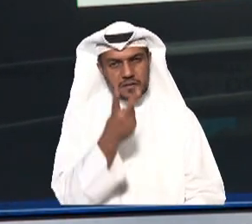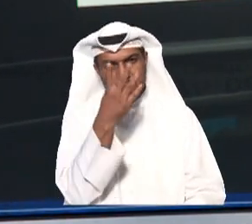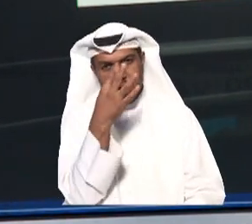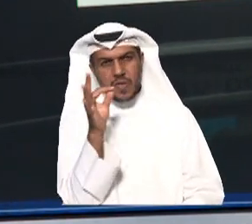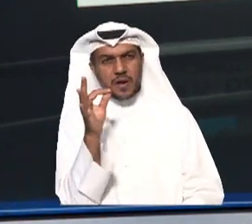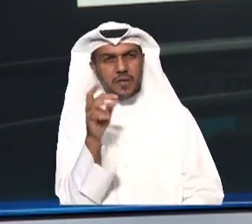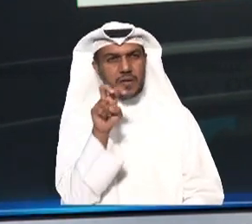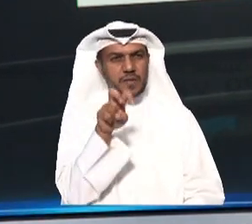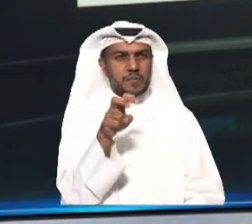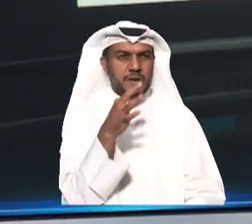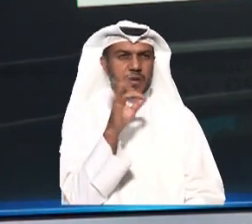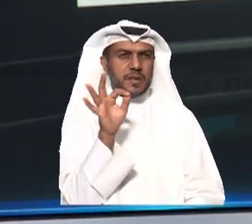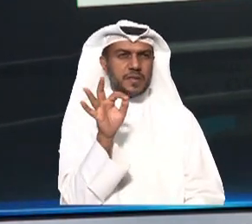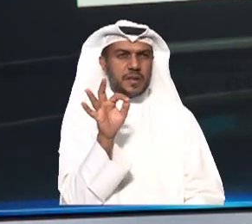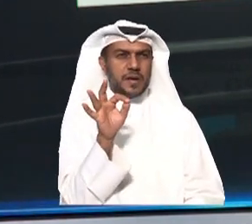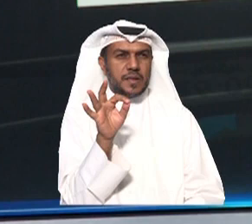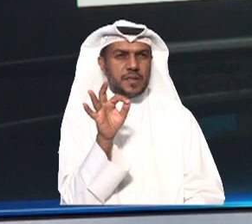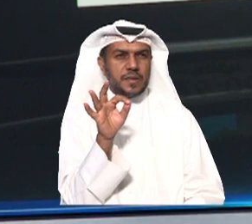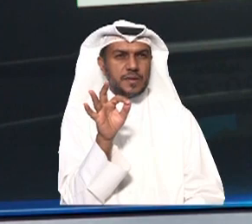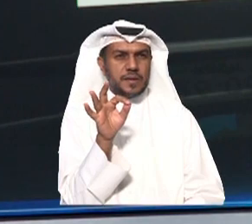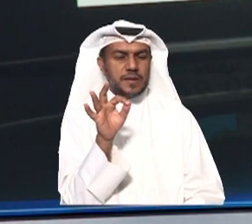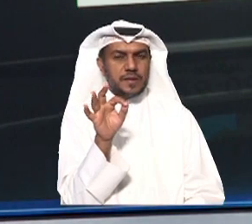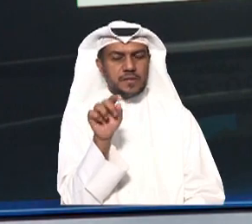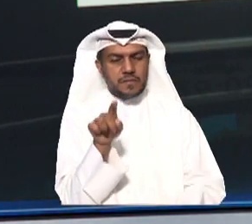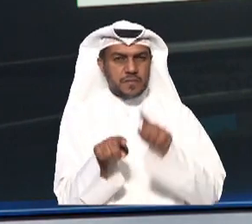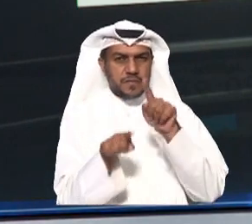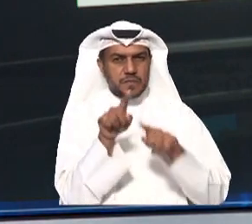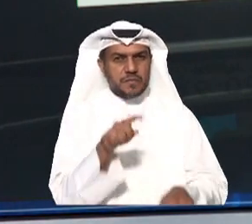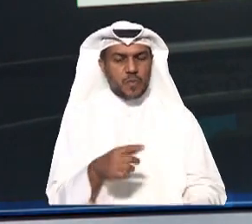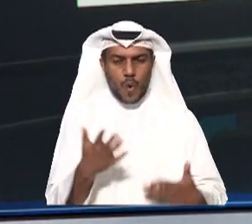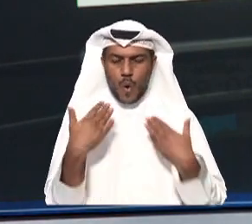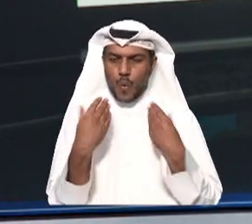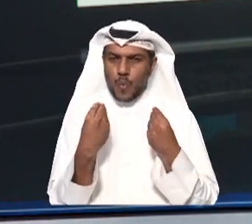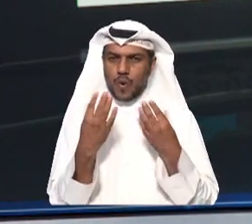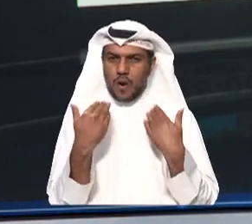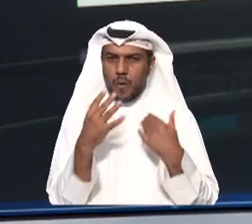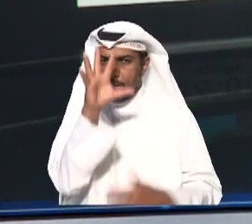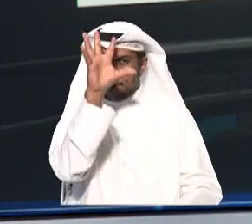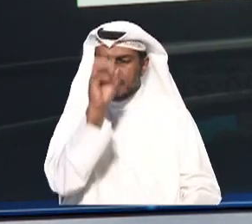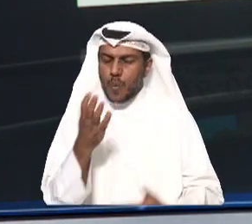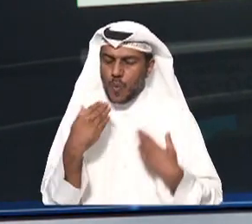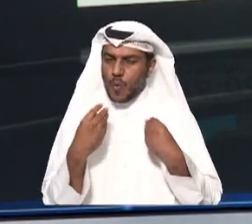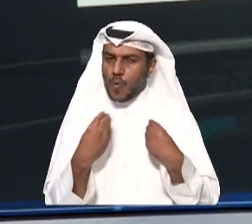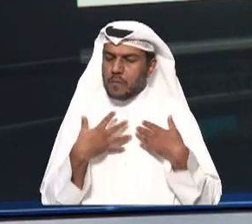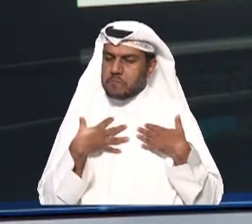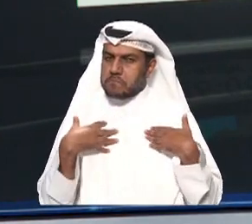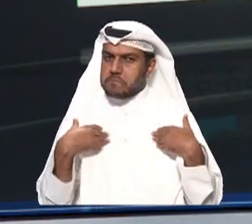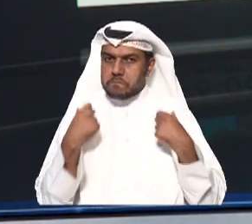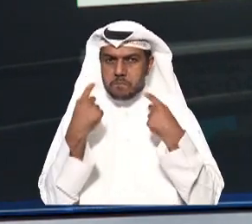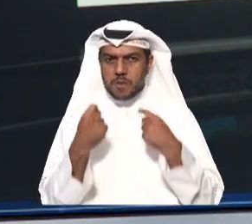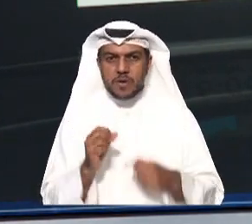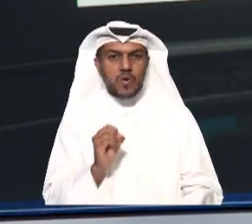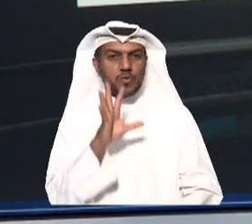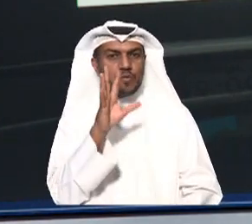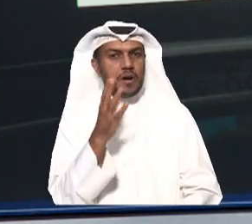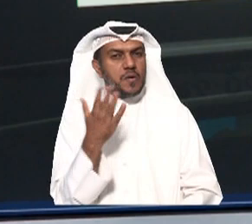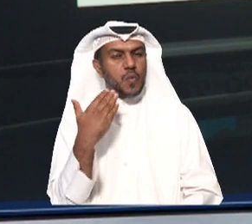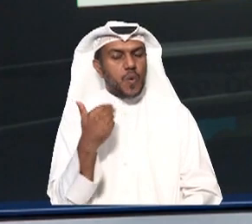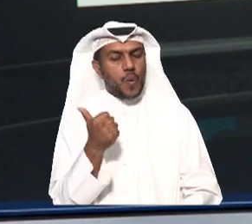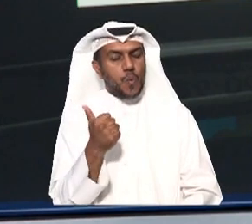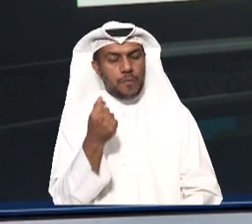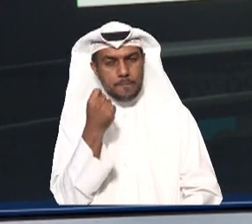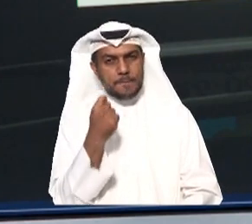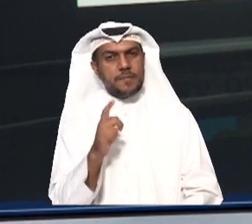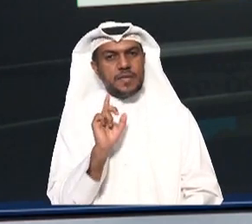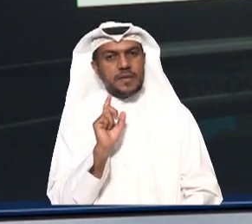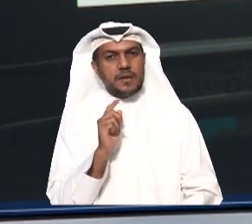37 إلى 38 درجة مئوية، وأجواء راح تكون لطيفة خلال فترات المساء وأيضا خلال فترات الصباح الباكر،